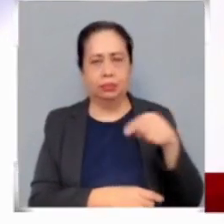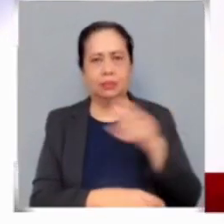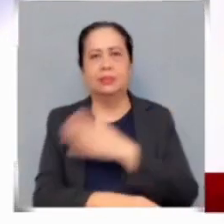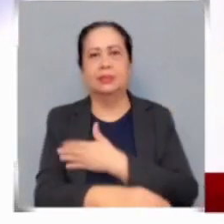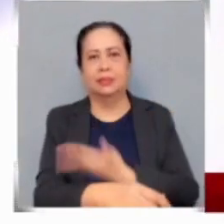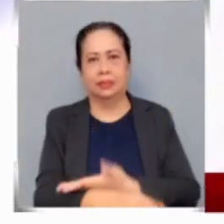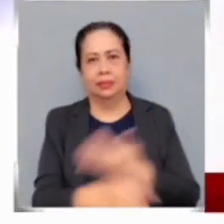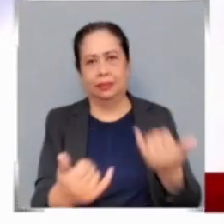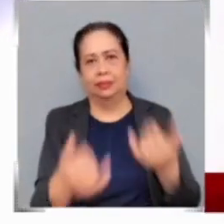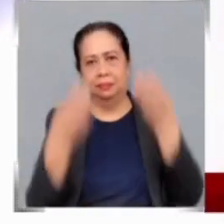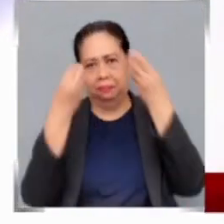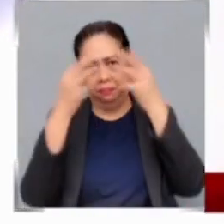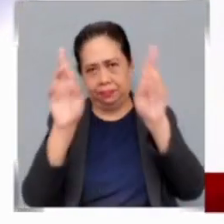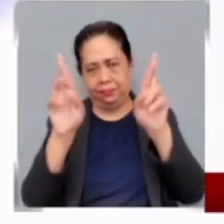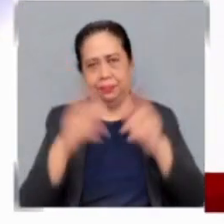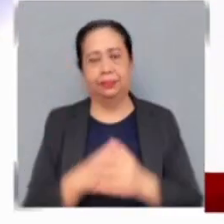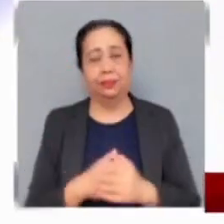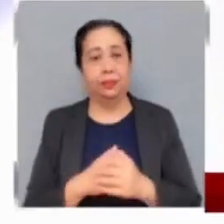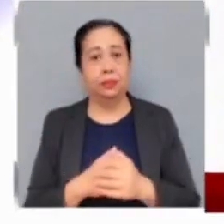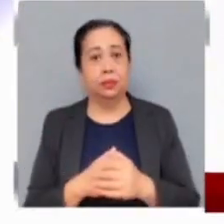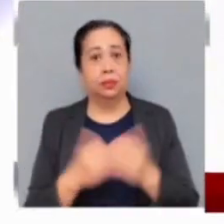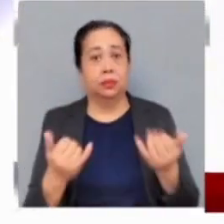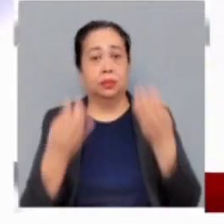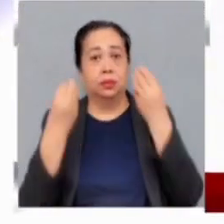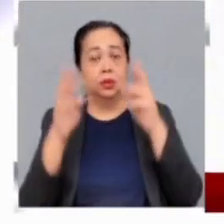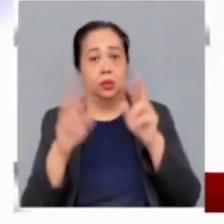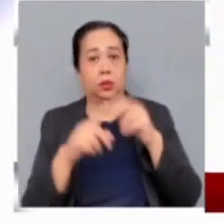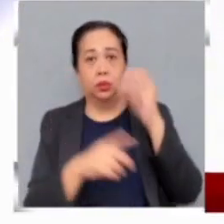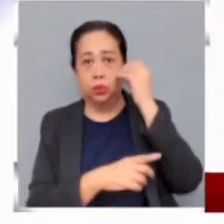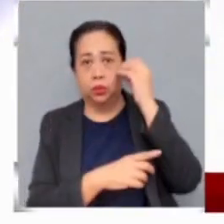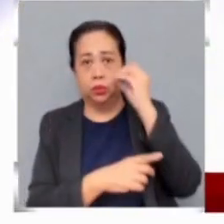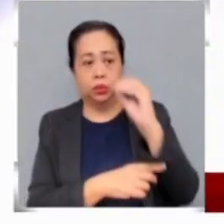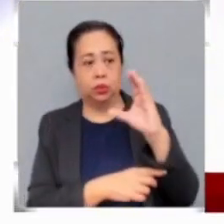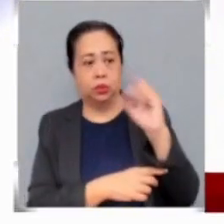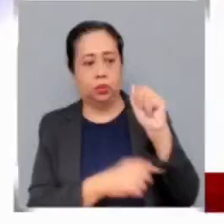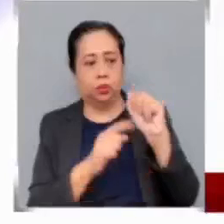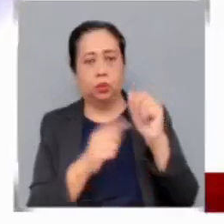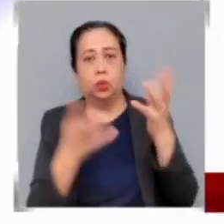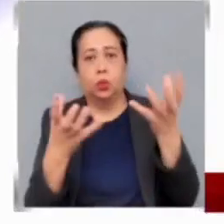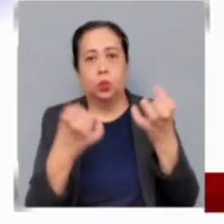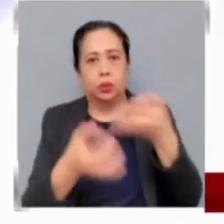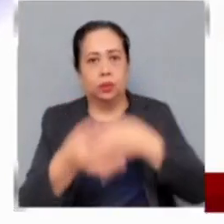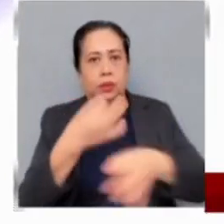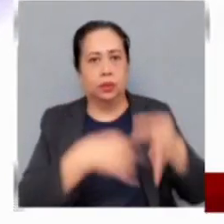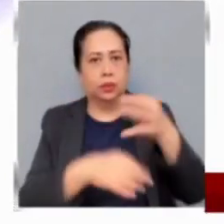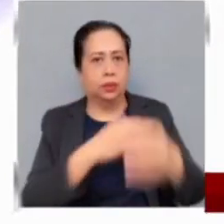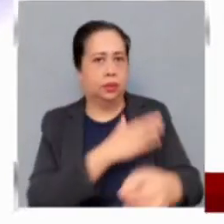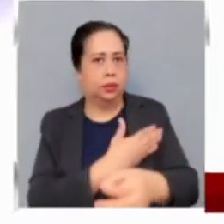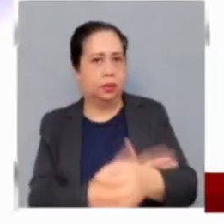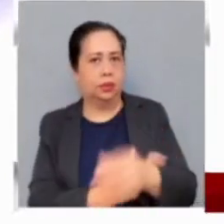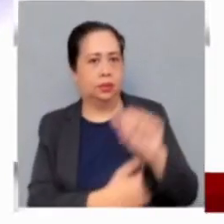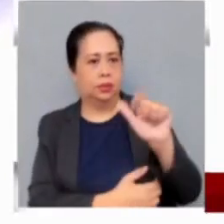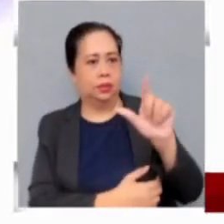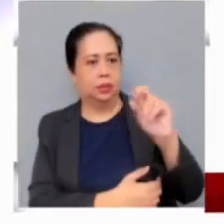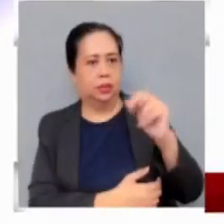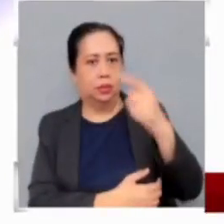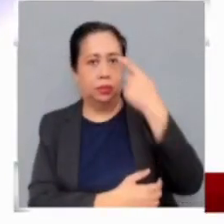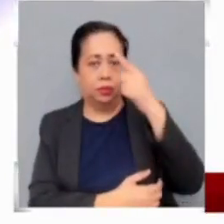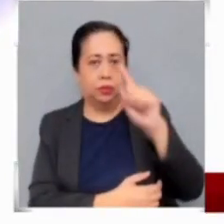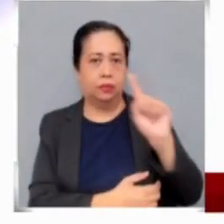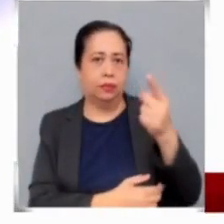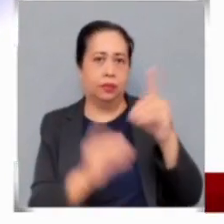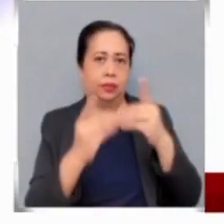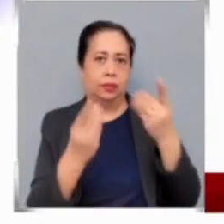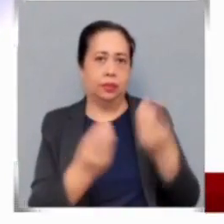incumbent mayor. Yung incumbent mayor naman na si Oka Malapitan ay nagnanais palitan yung anak niyang si Along bilang first district